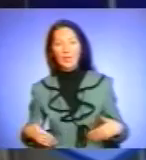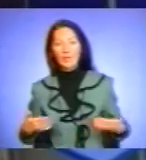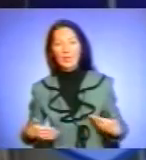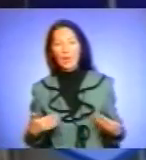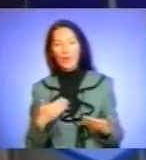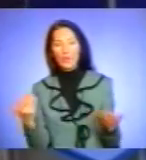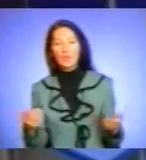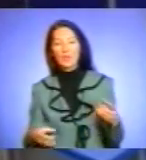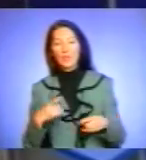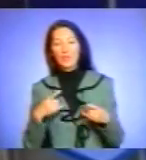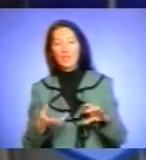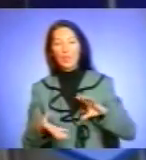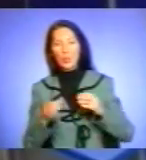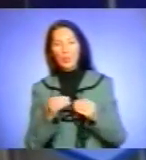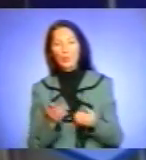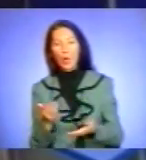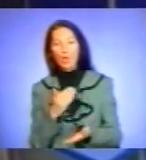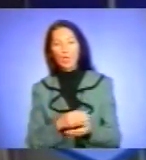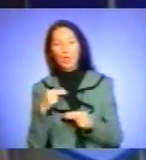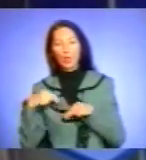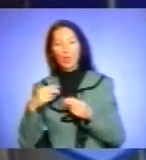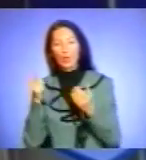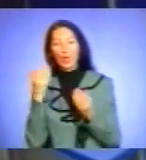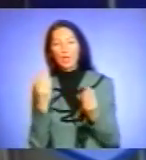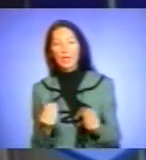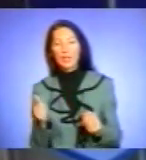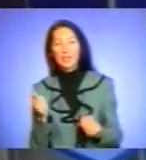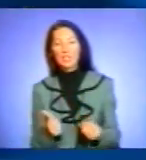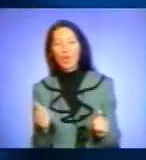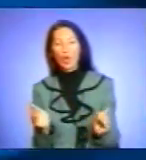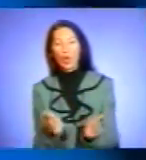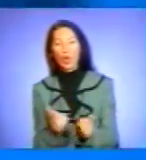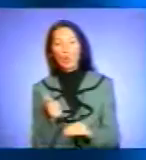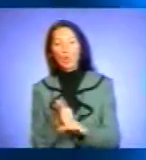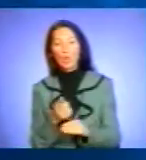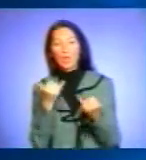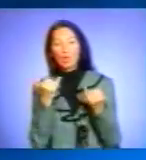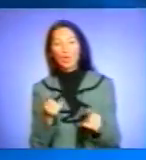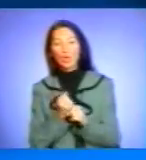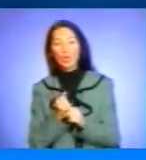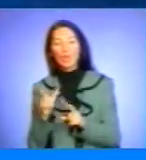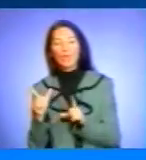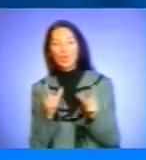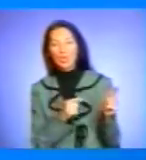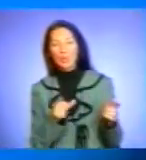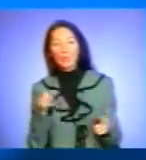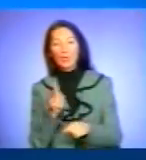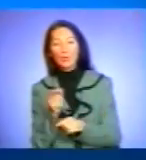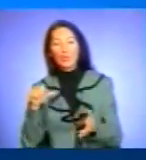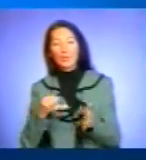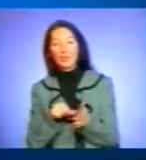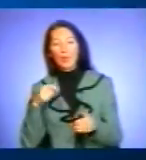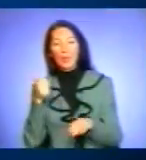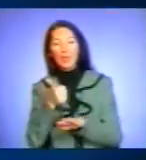Вітаю вас в ефірі інформаційний підсумок останнього трудового дня тижня. Коротко про головне. Сьогодні з робочим візитом Тернопільщину відвідав